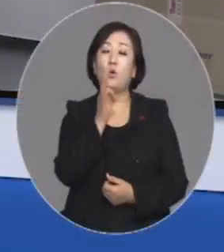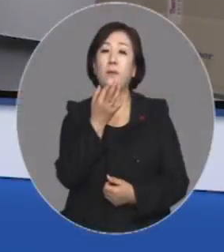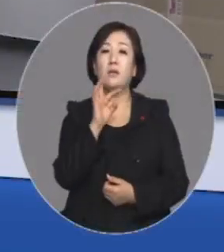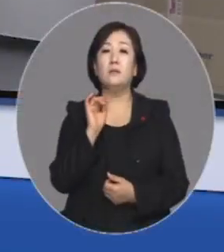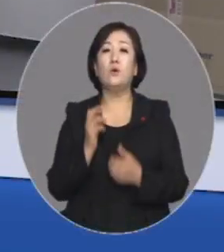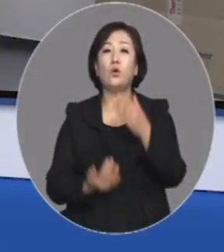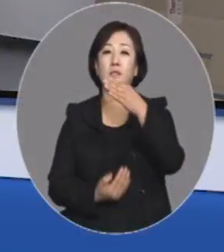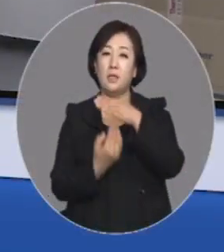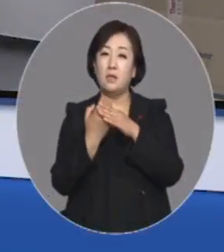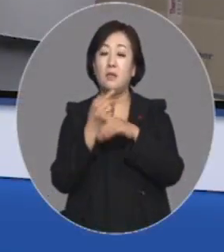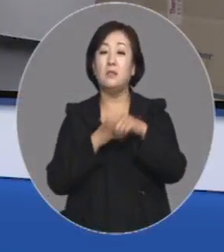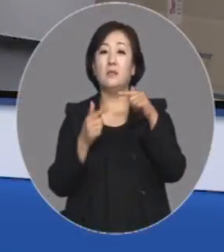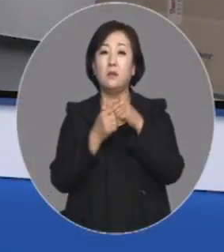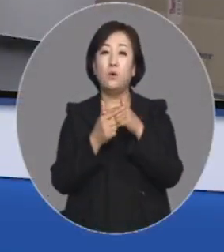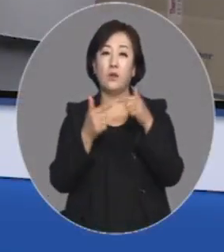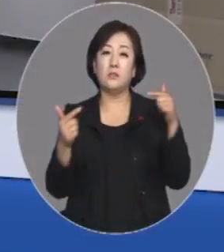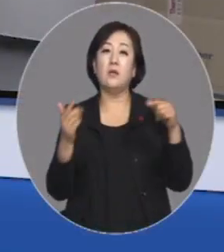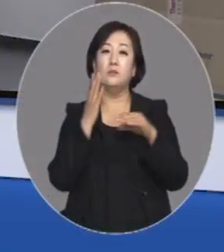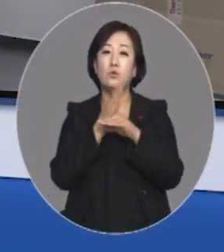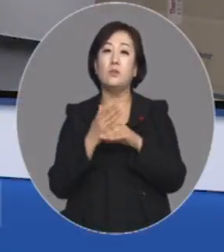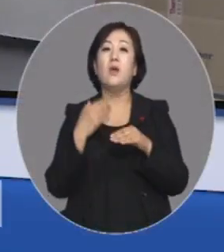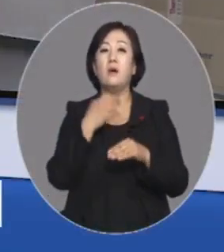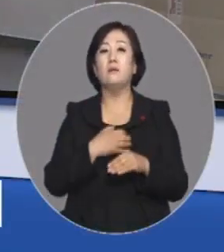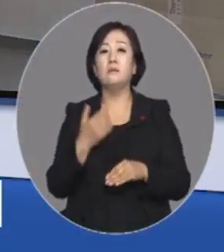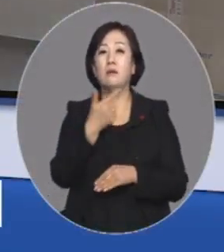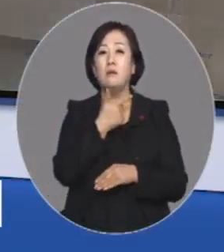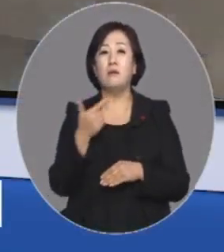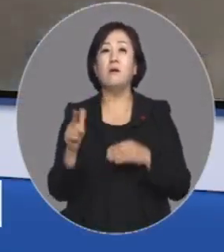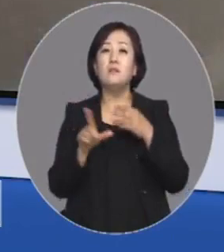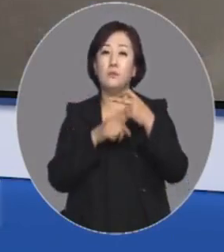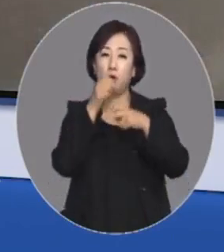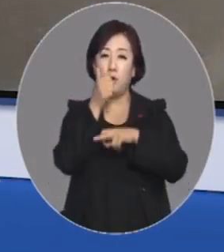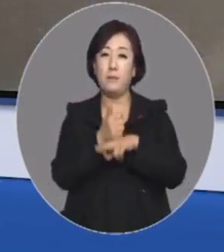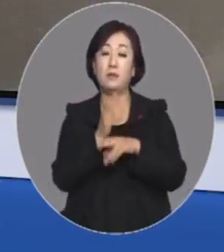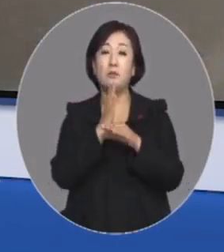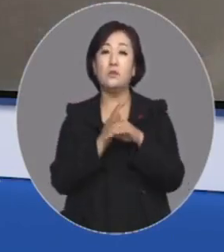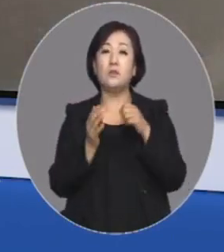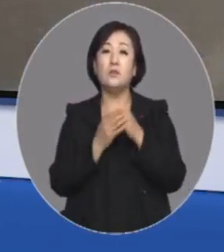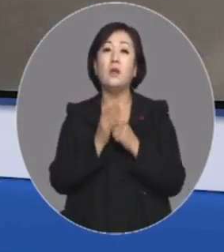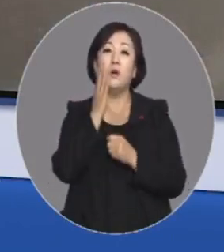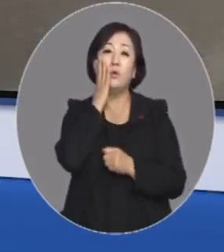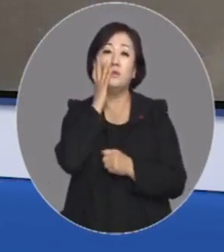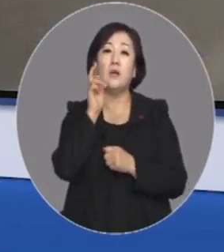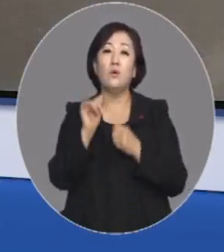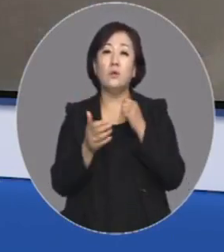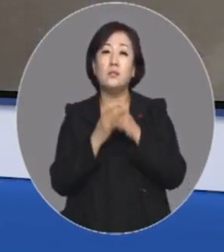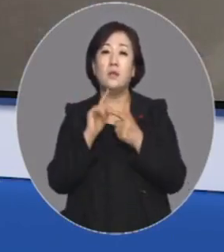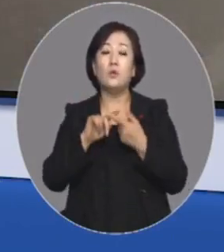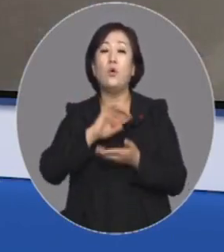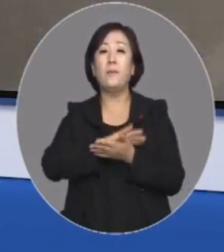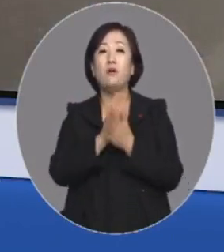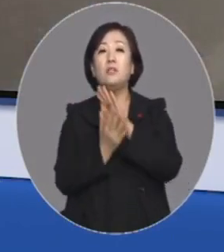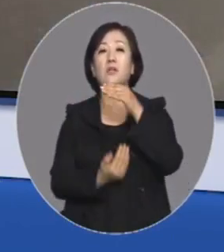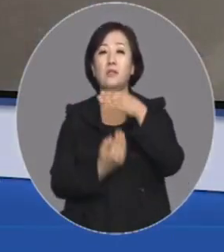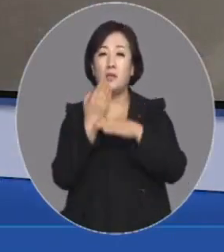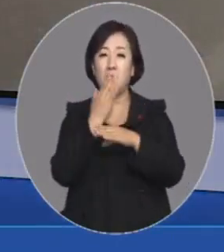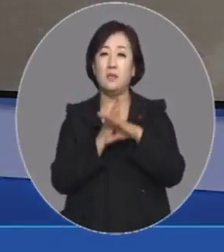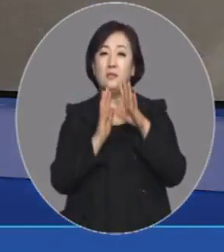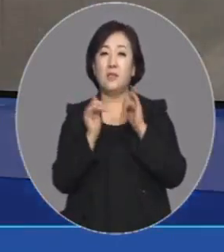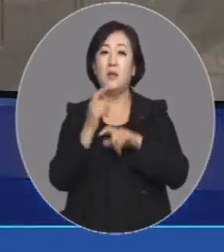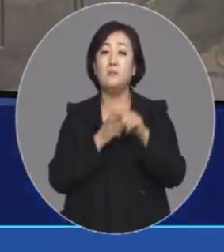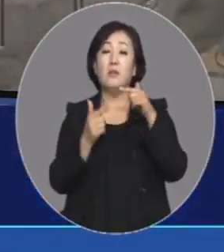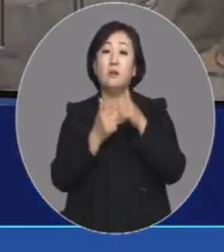오미크론 확산 우려로 걱정스러운 연말을 보내고 있습니다. 울산에서도 오미크론 변이 확진자가 크게 늘고